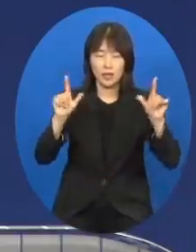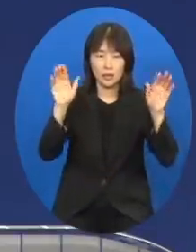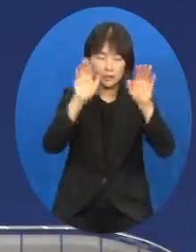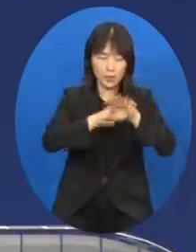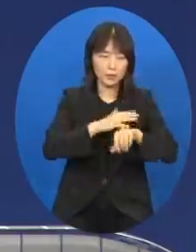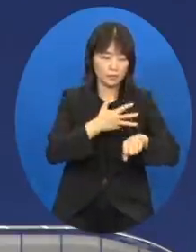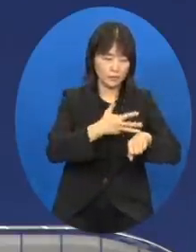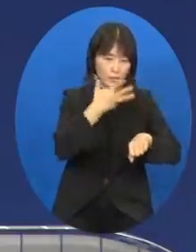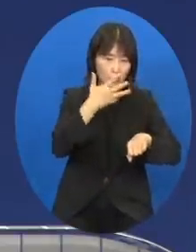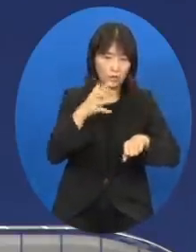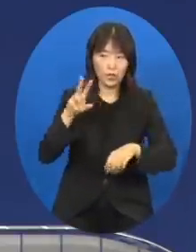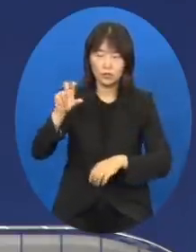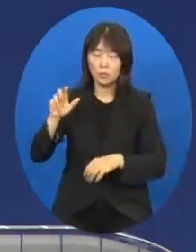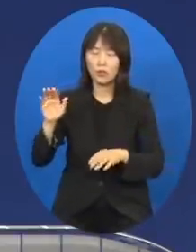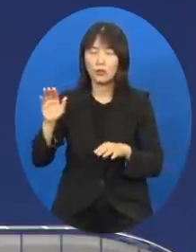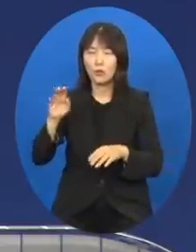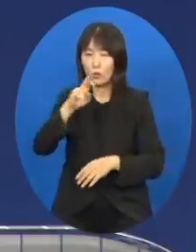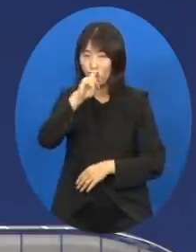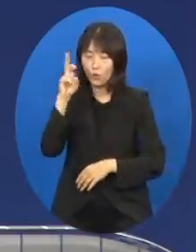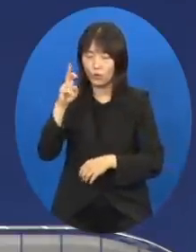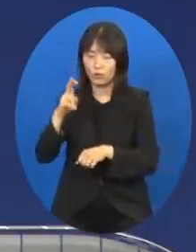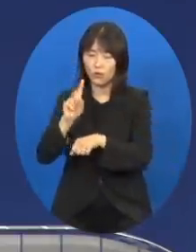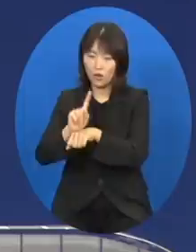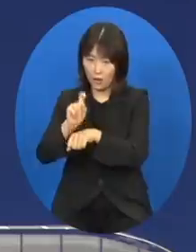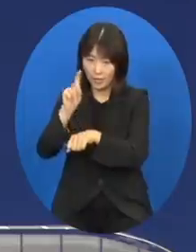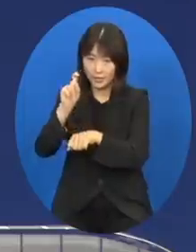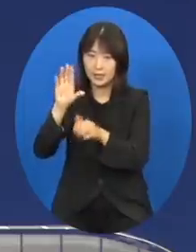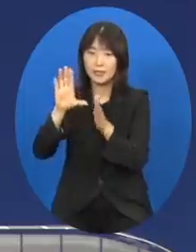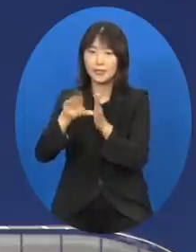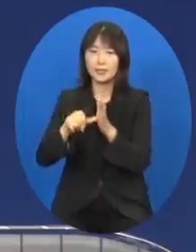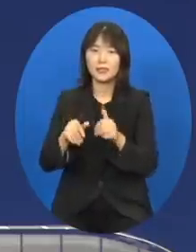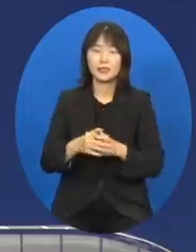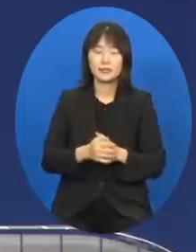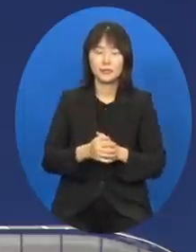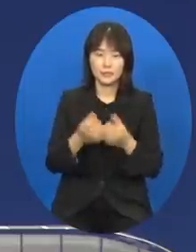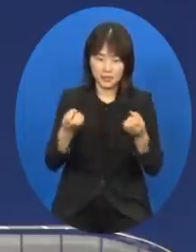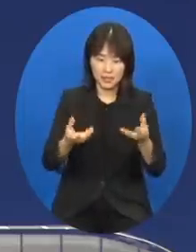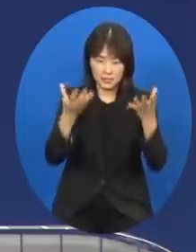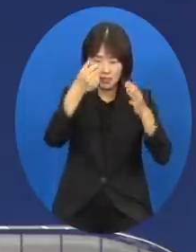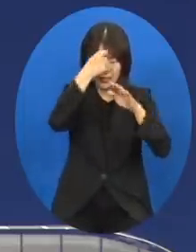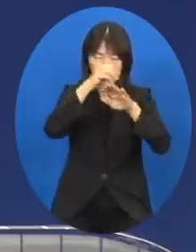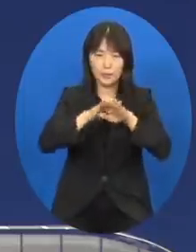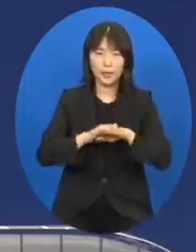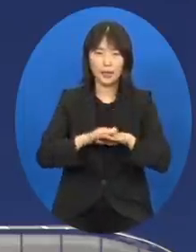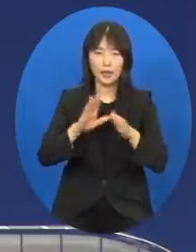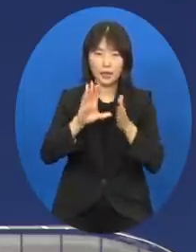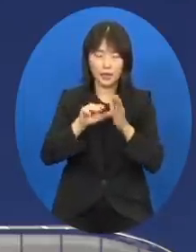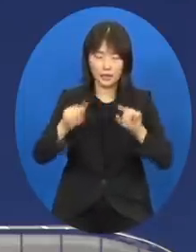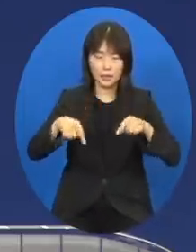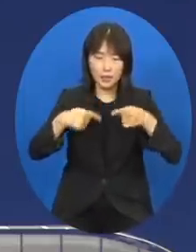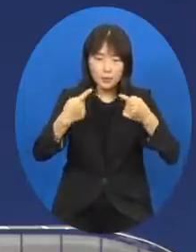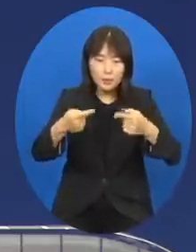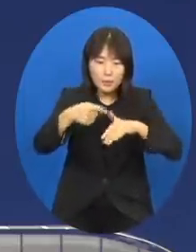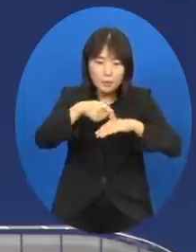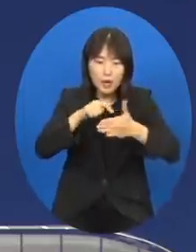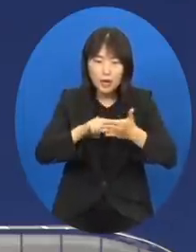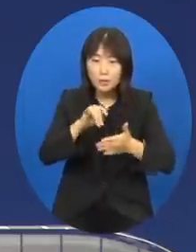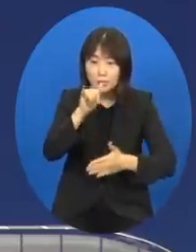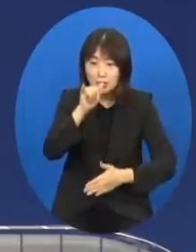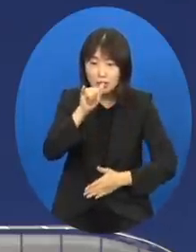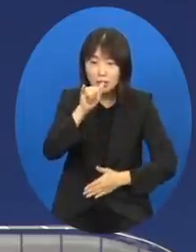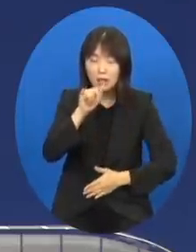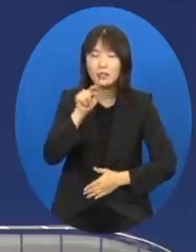25일 오전 11시 그 성탄절 행사와 성탄절 예배에 참여할 마음이 있느냐 하는